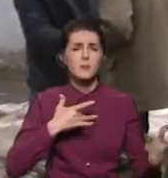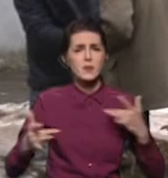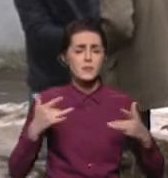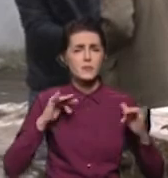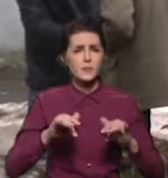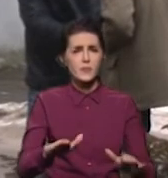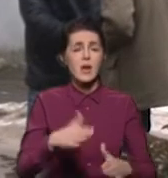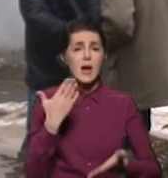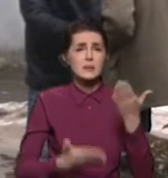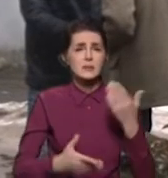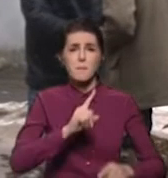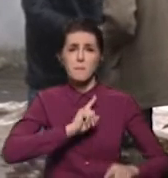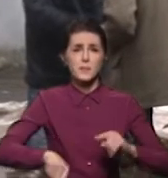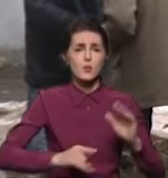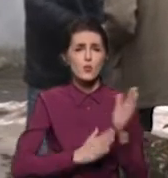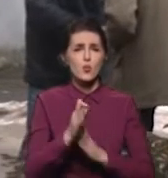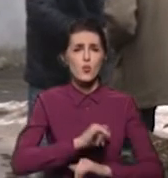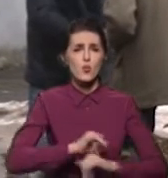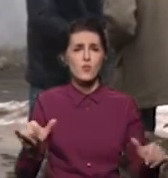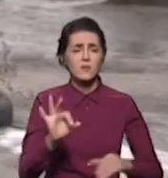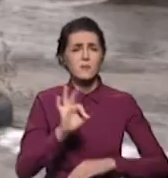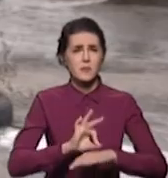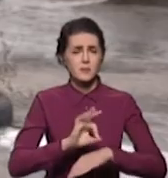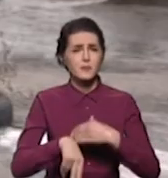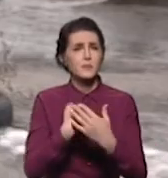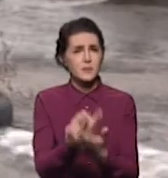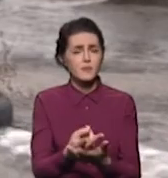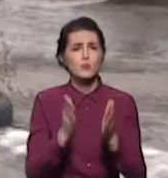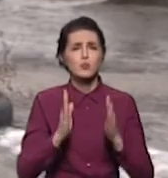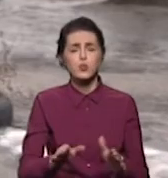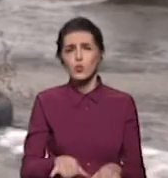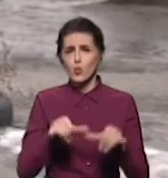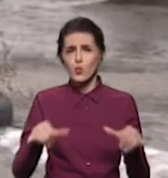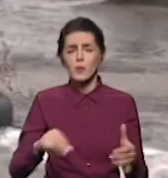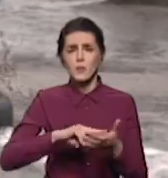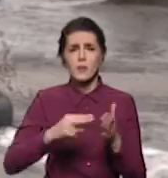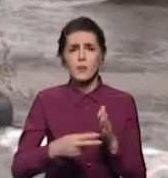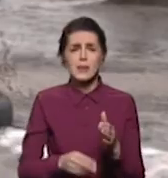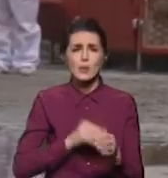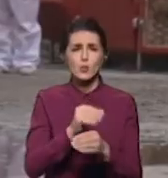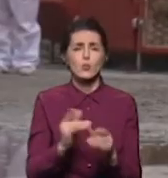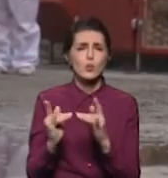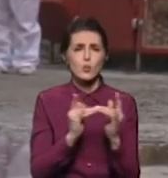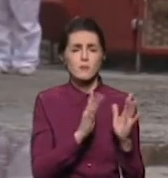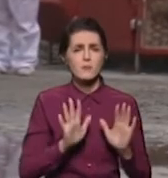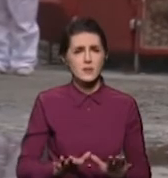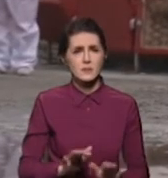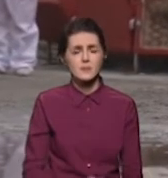разі різкого зростання кількості ушпиталених планують розгортання додаткових ліжкомісць.